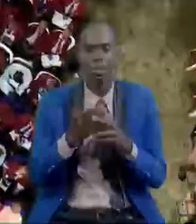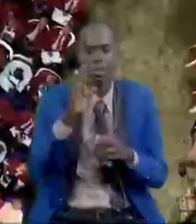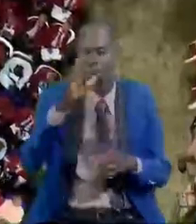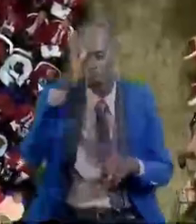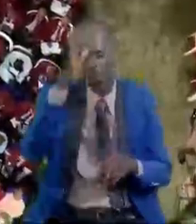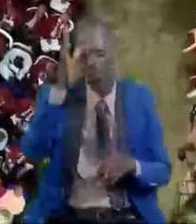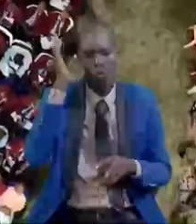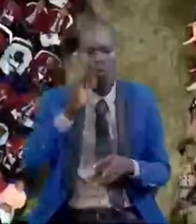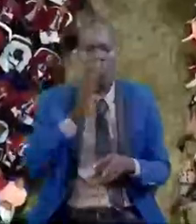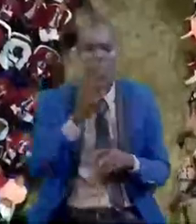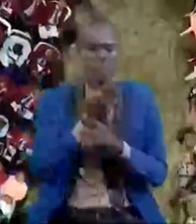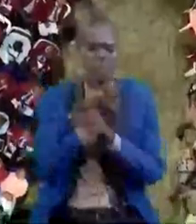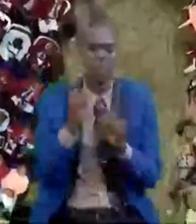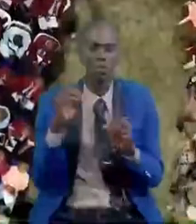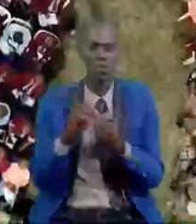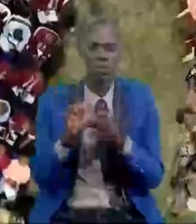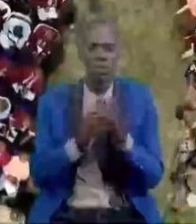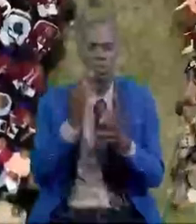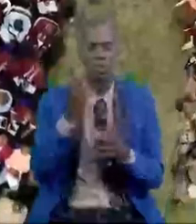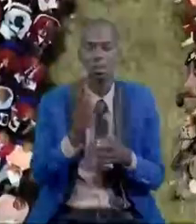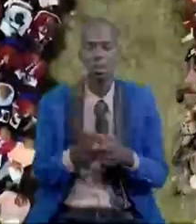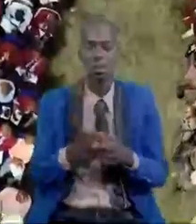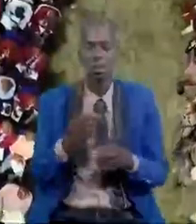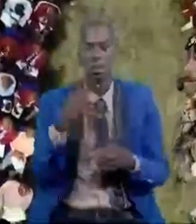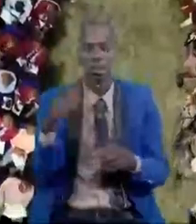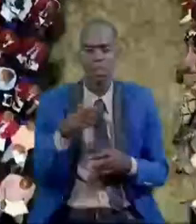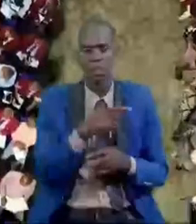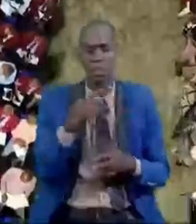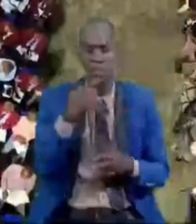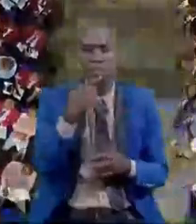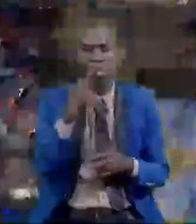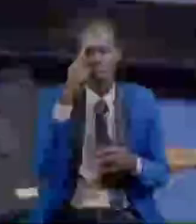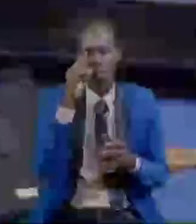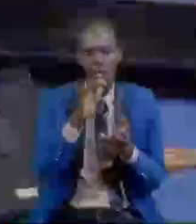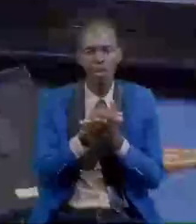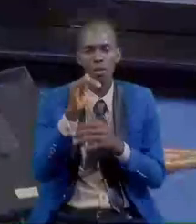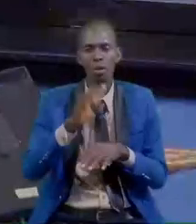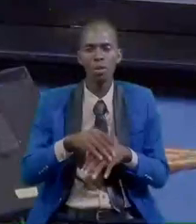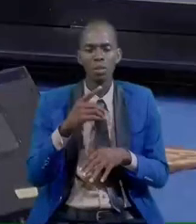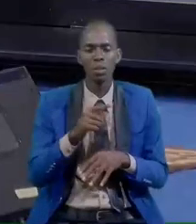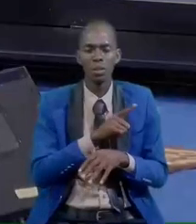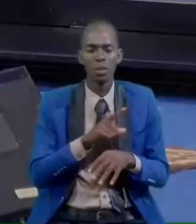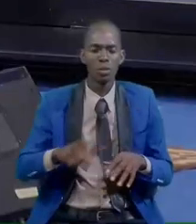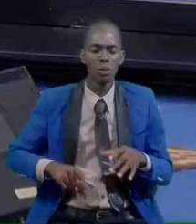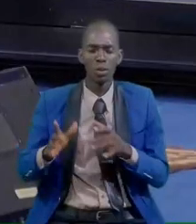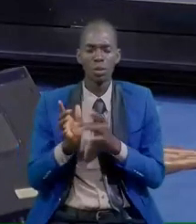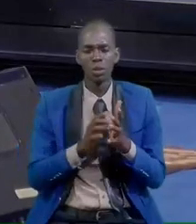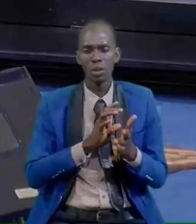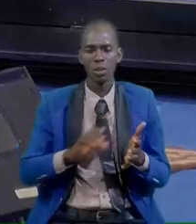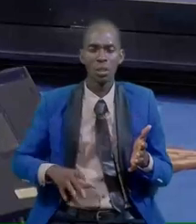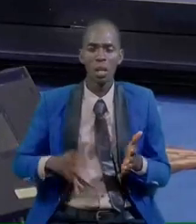papa sera sauvé. Ils ont dit, crois ô Seigneur Jésus-Christ, et